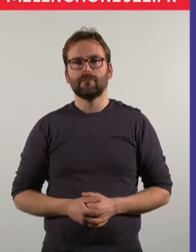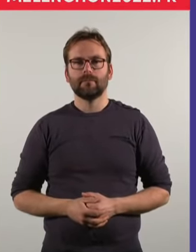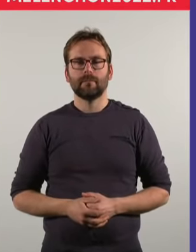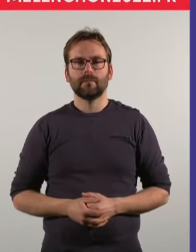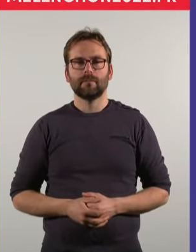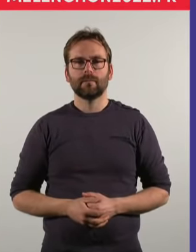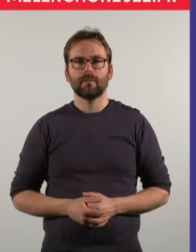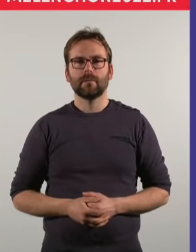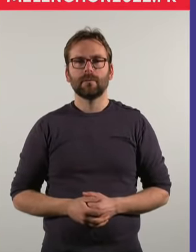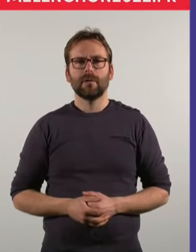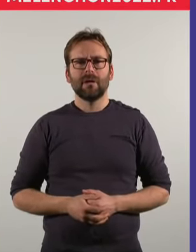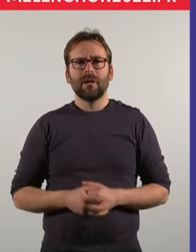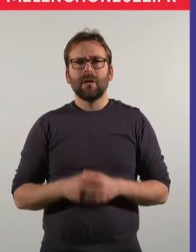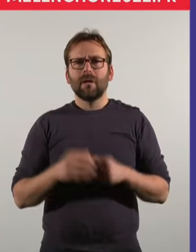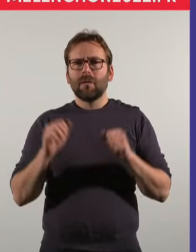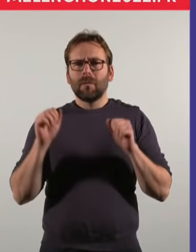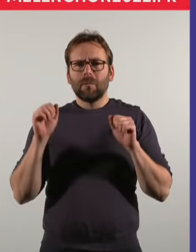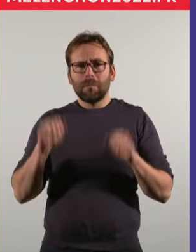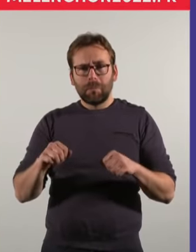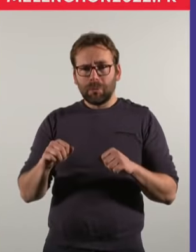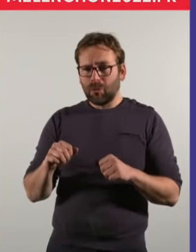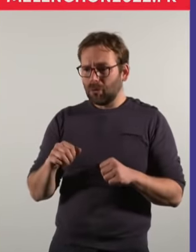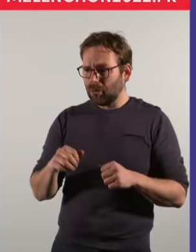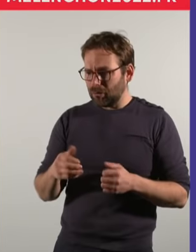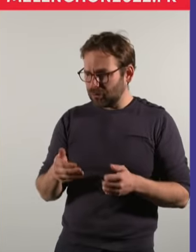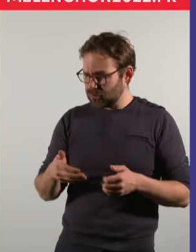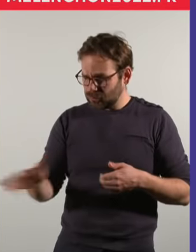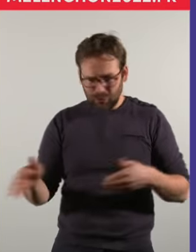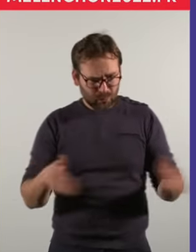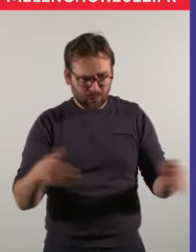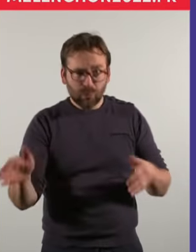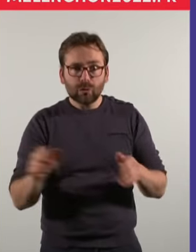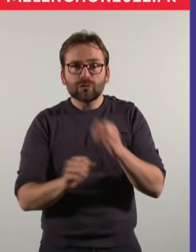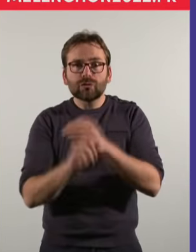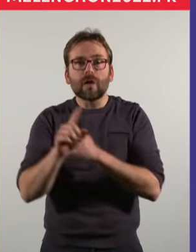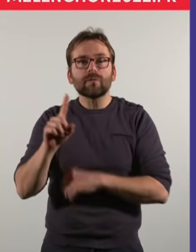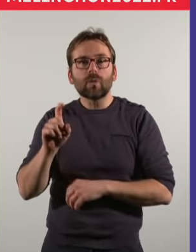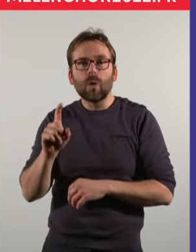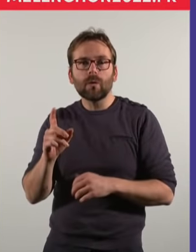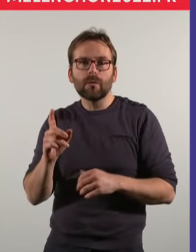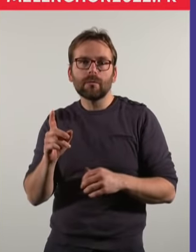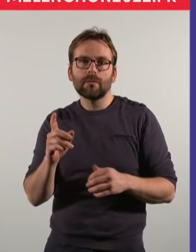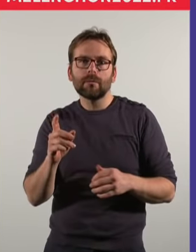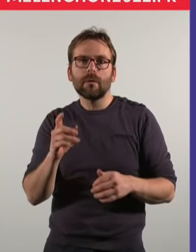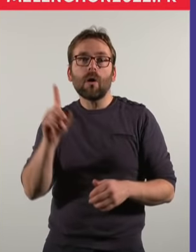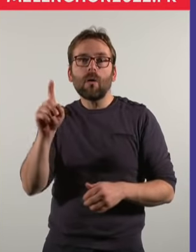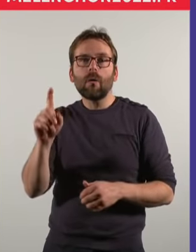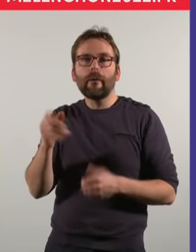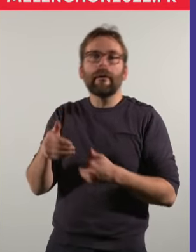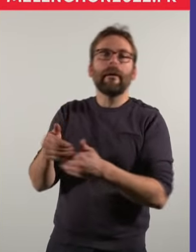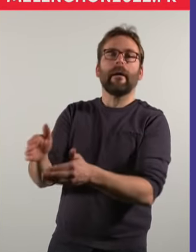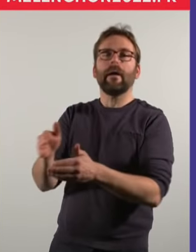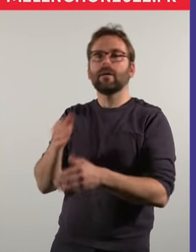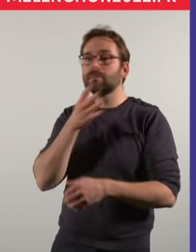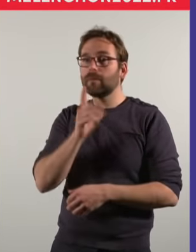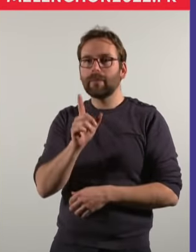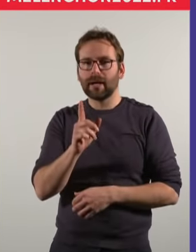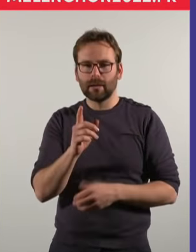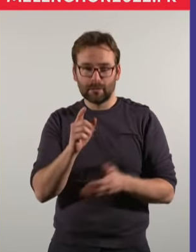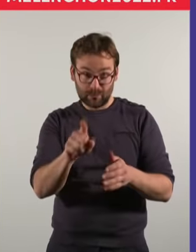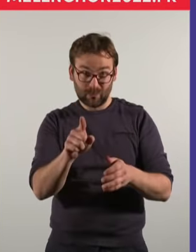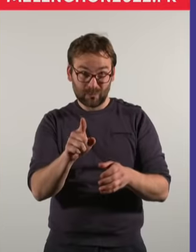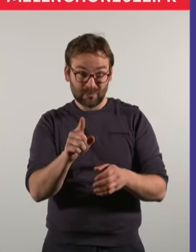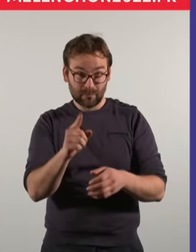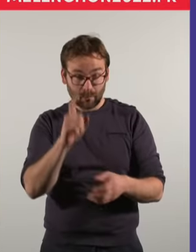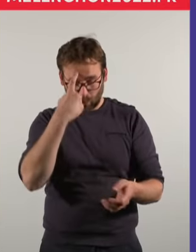Vous pouvez vous passer de tout, sauf d'eau. Vous ne pouvez pas. Alors, il est temps de se rendre compte que le peuple humain tout